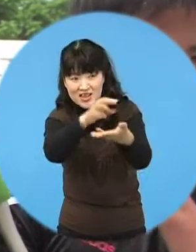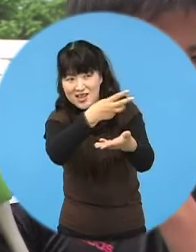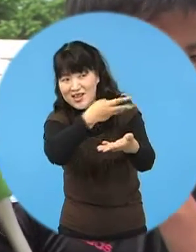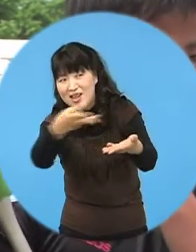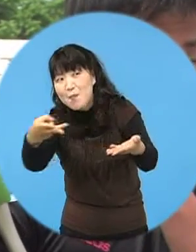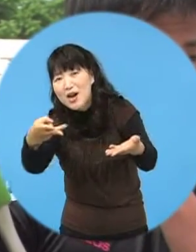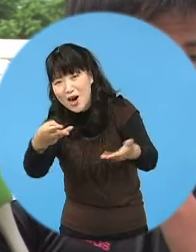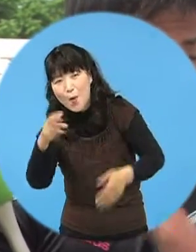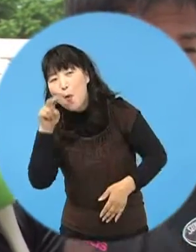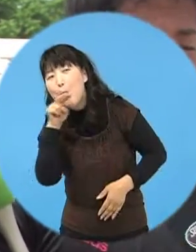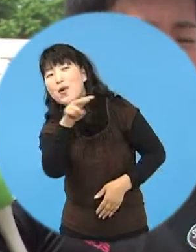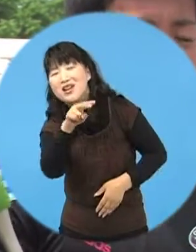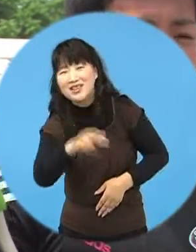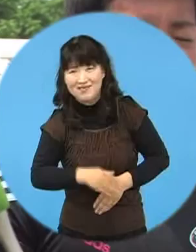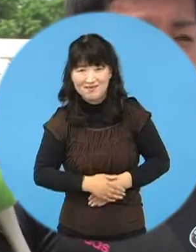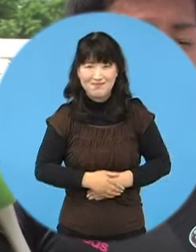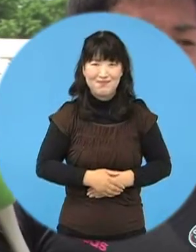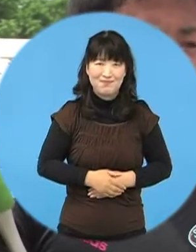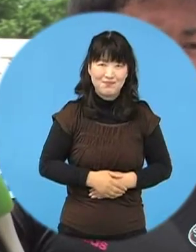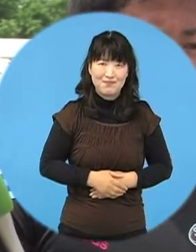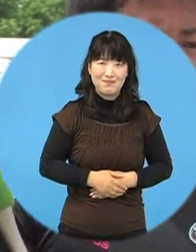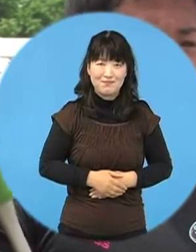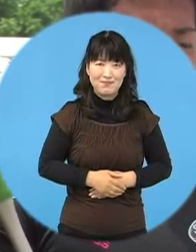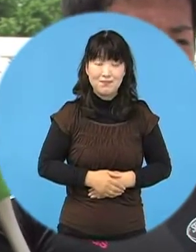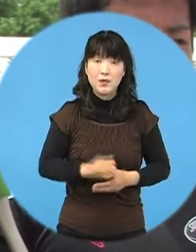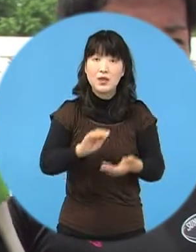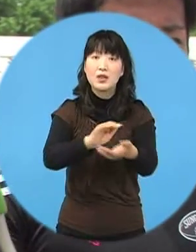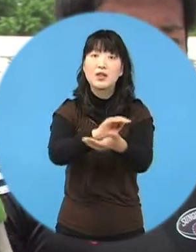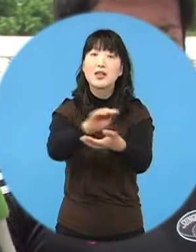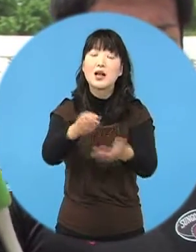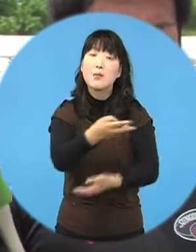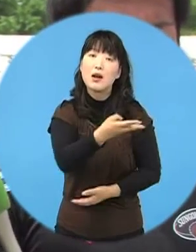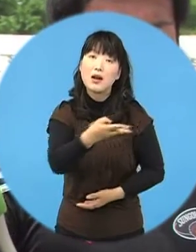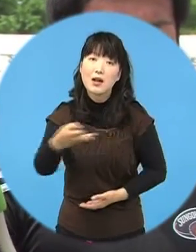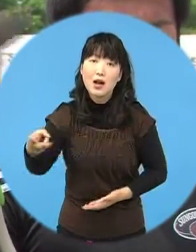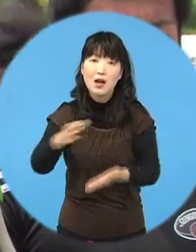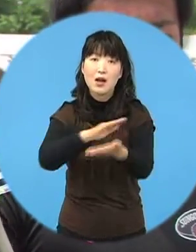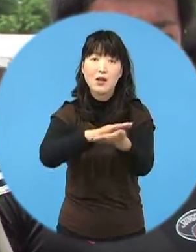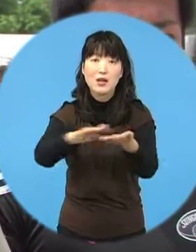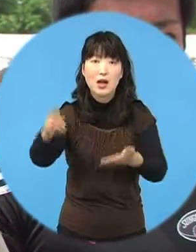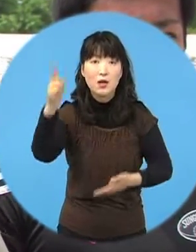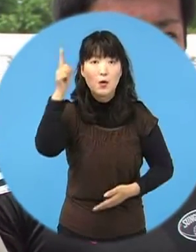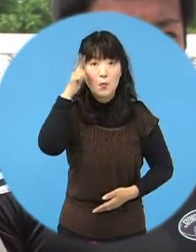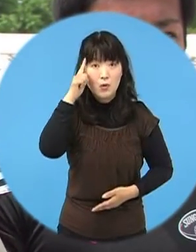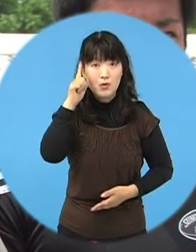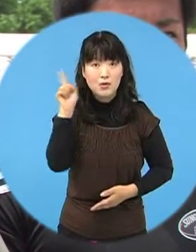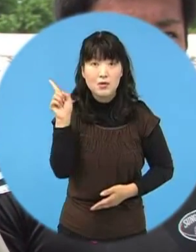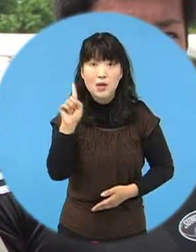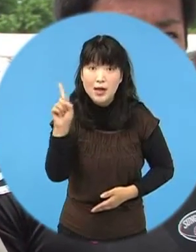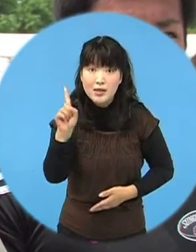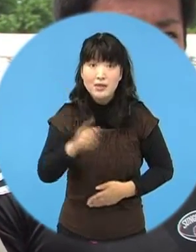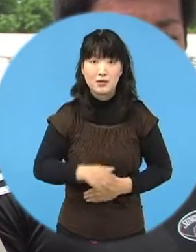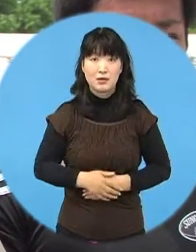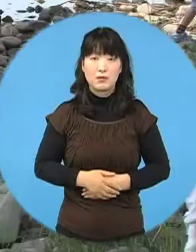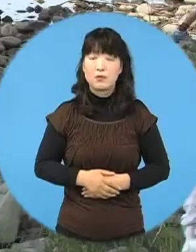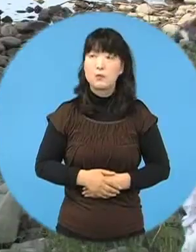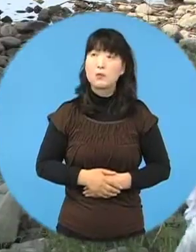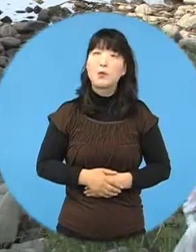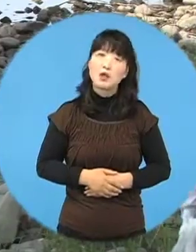見て、はい、通ってます。 そんな多摩川綺麗だなと思う瞬間ありますか。 そうですね、